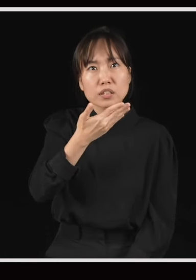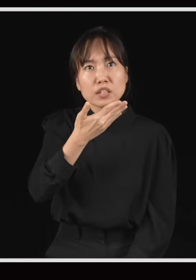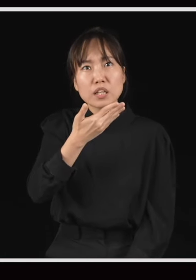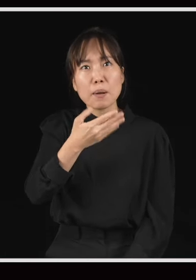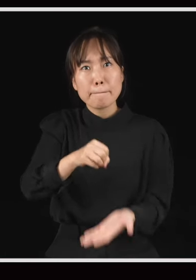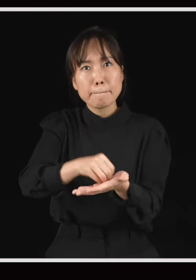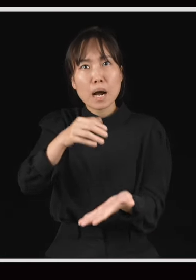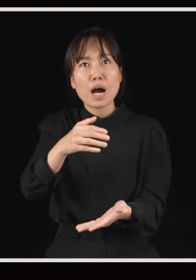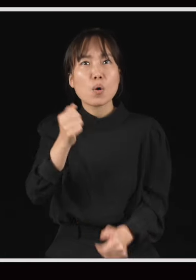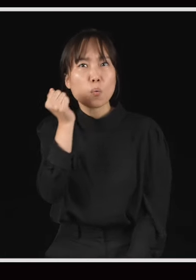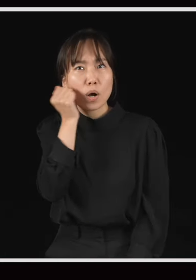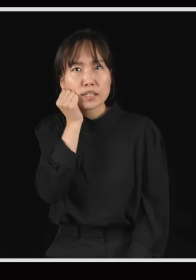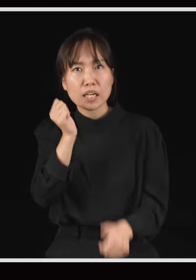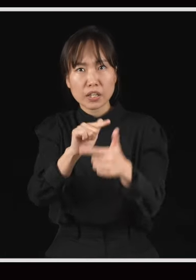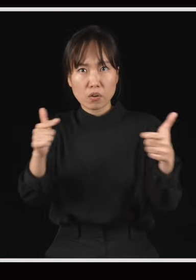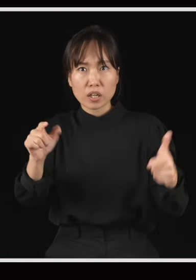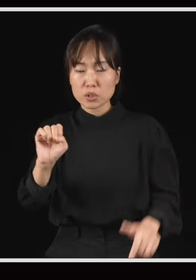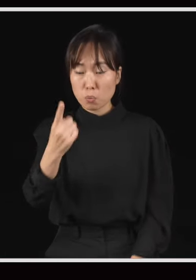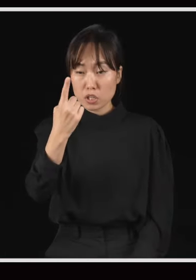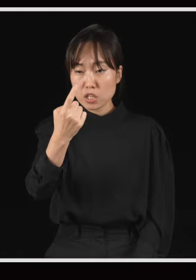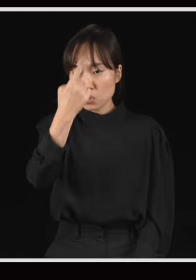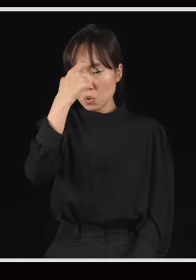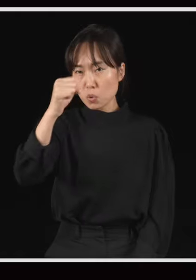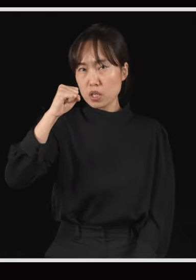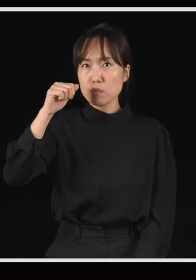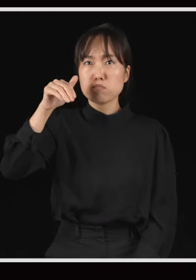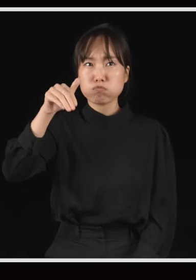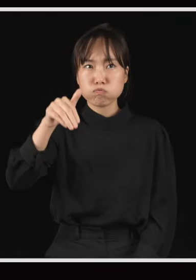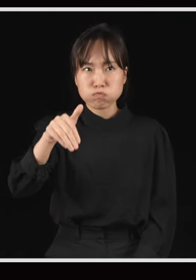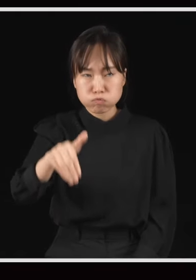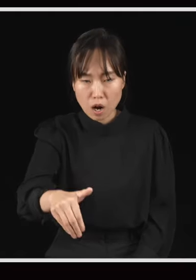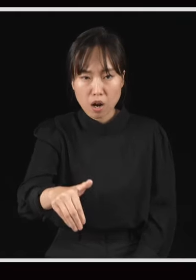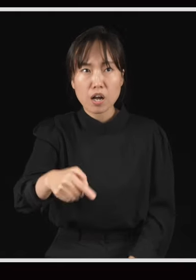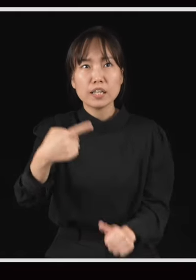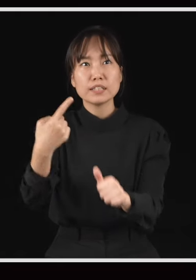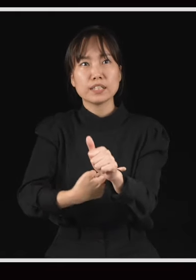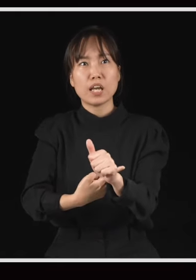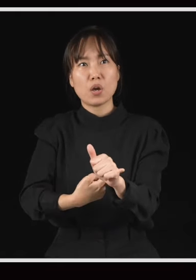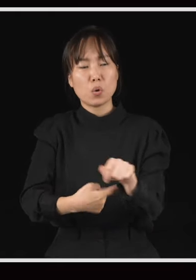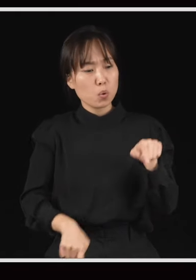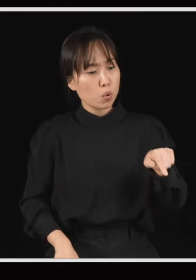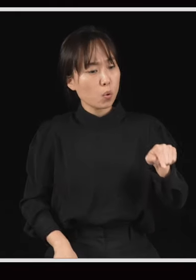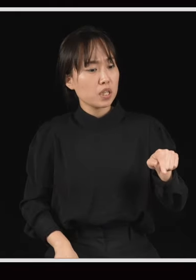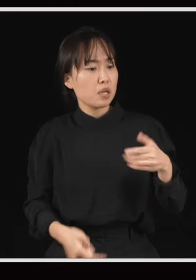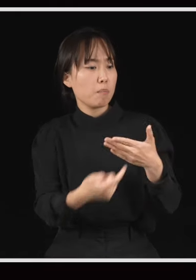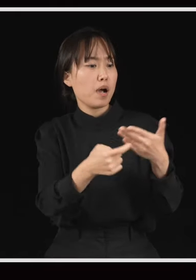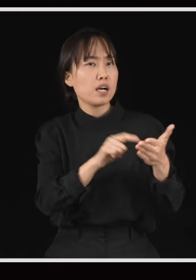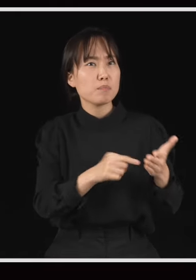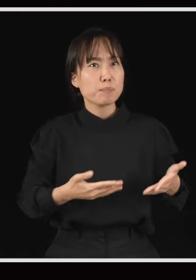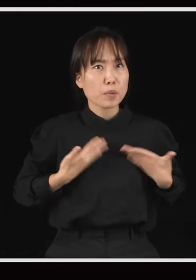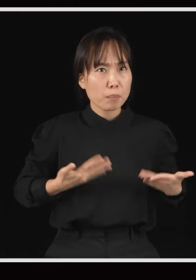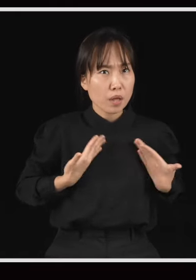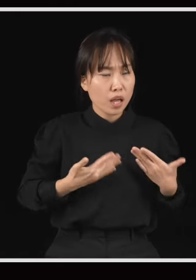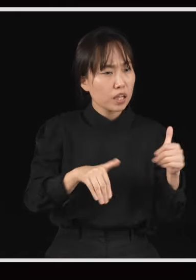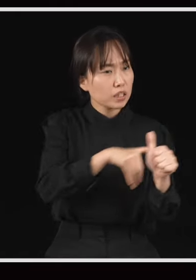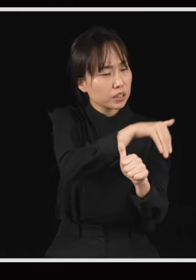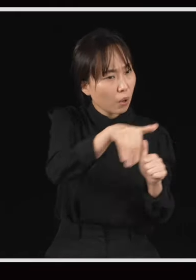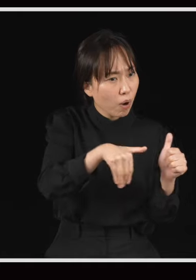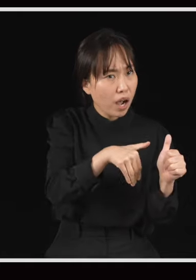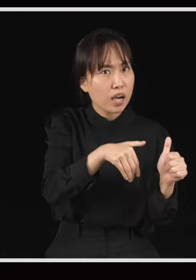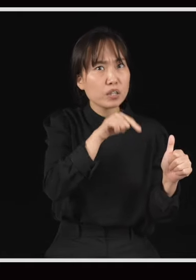단순당, 정제곡물, 초가공식품 이런 것들은 전부 다 전두엽 기능을 떨어뜨리고 나의 어떻게